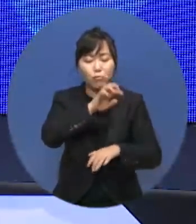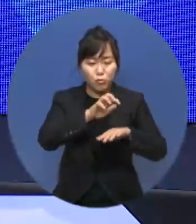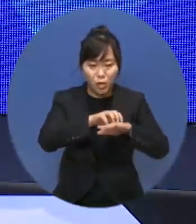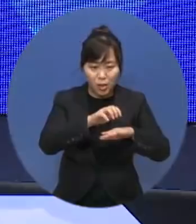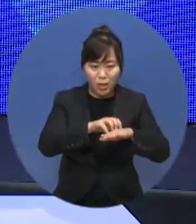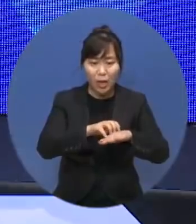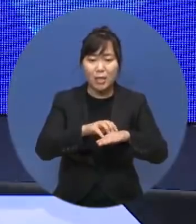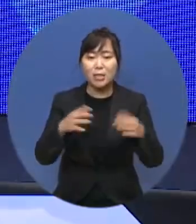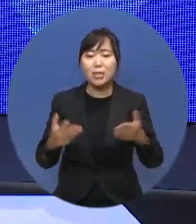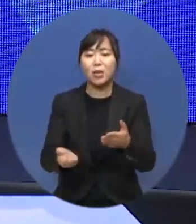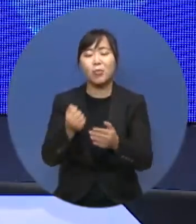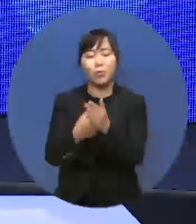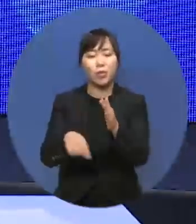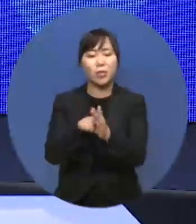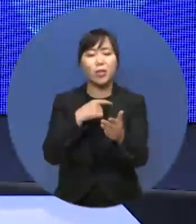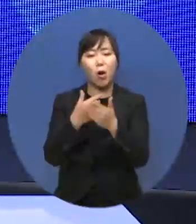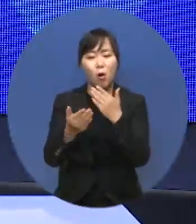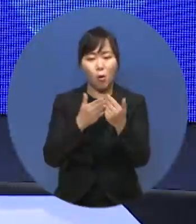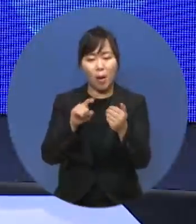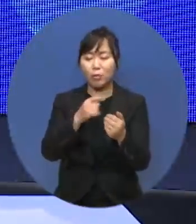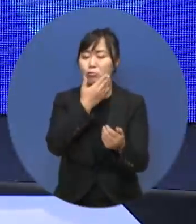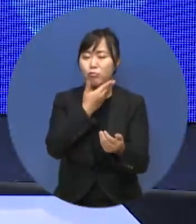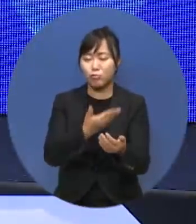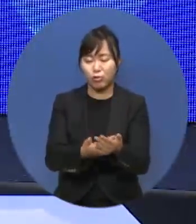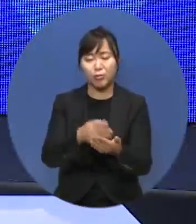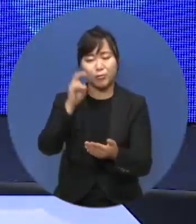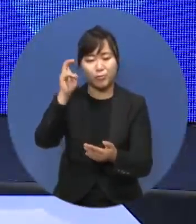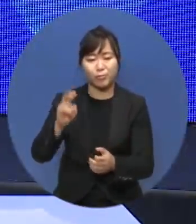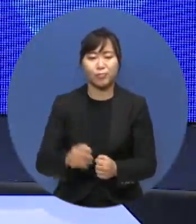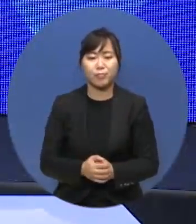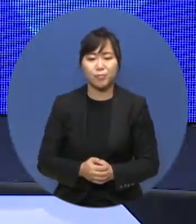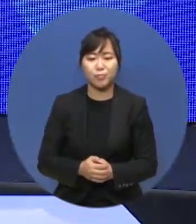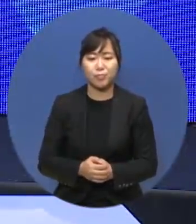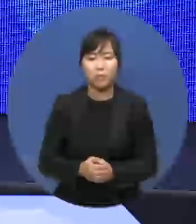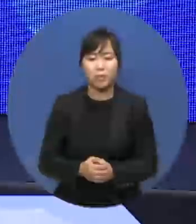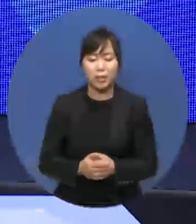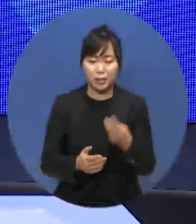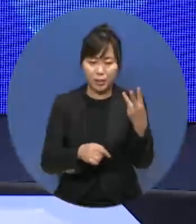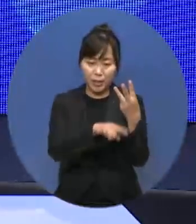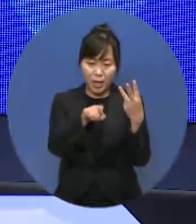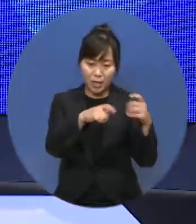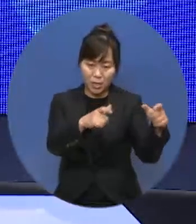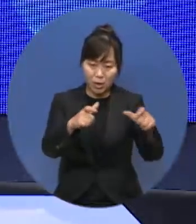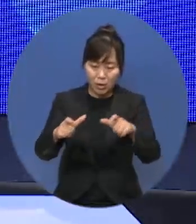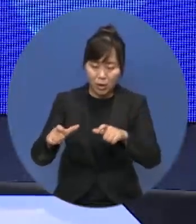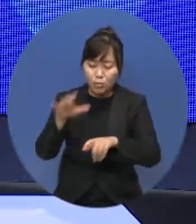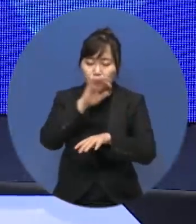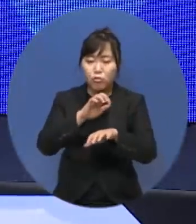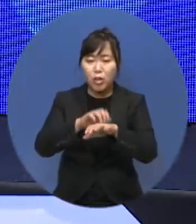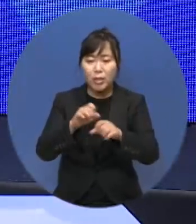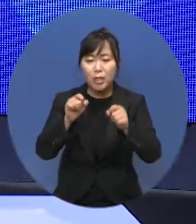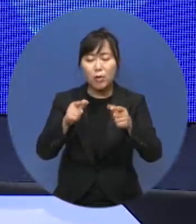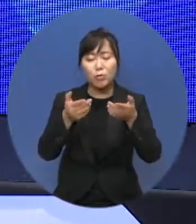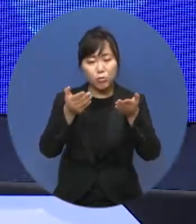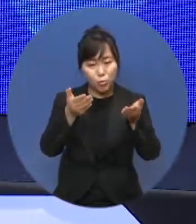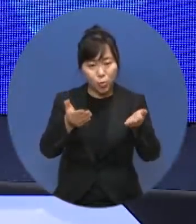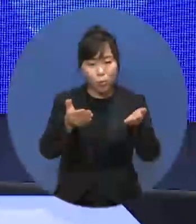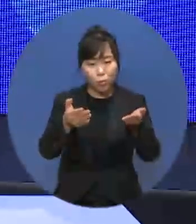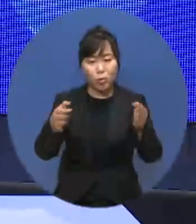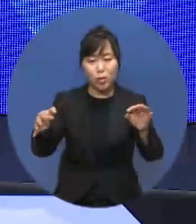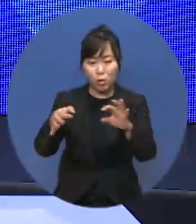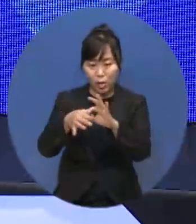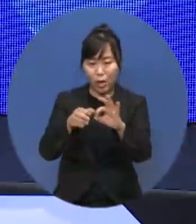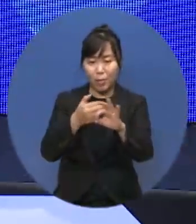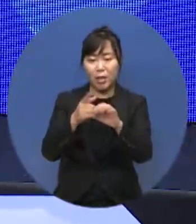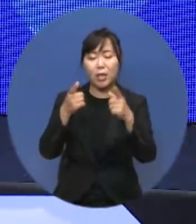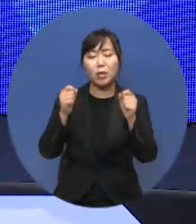훈련이나 직업을 갖기 위해서 경험을 하게 하는 것도 중요한 것 같아요. 그래서 이런 새 영역에 있어서 뭐 훈련의 기회를 제공하고 연계를 하면